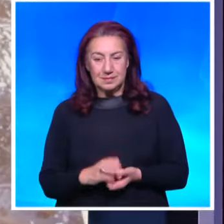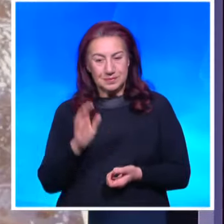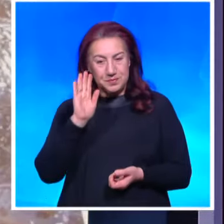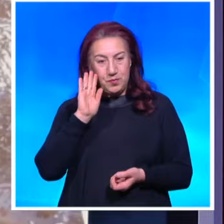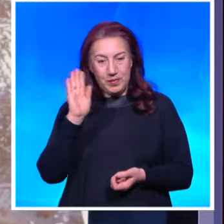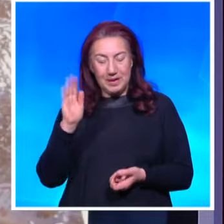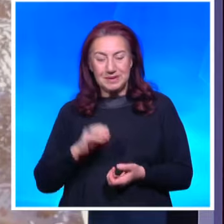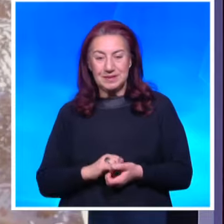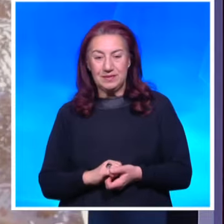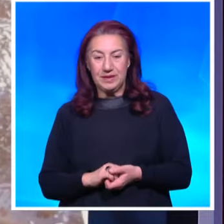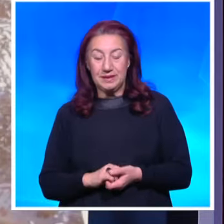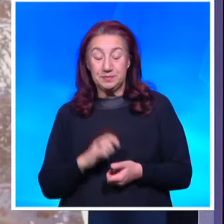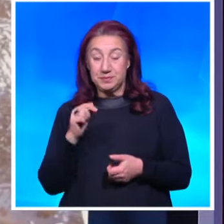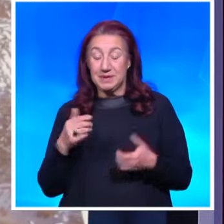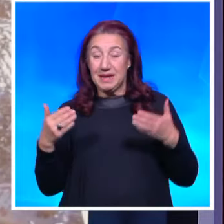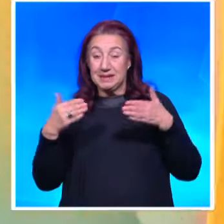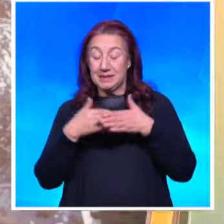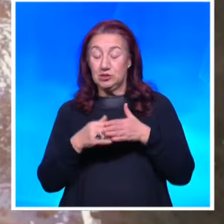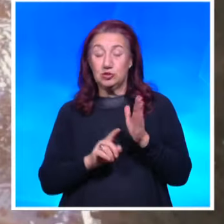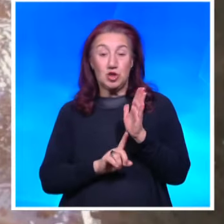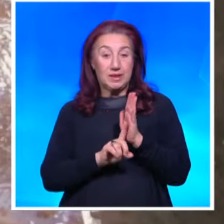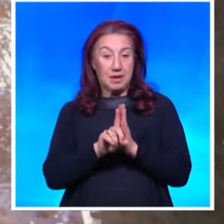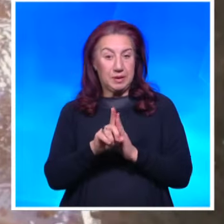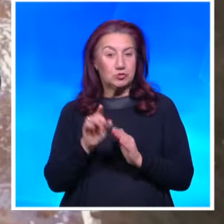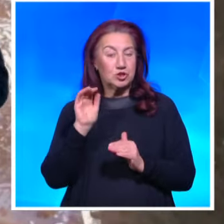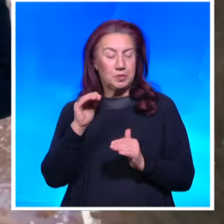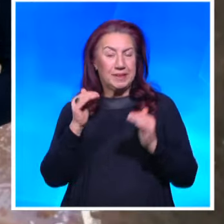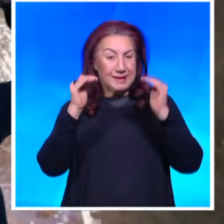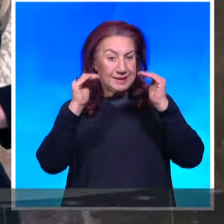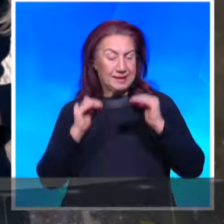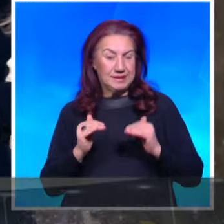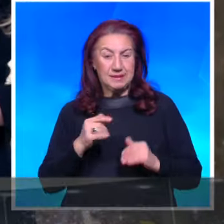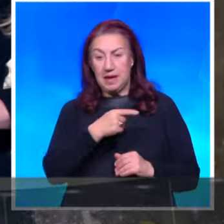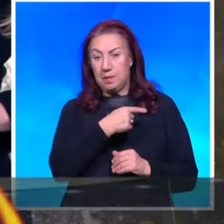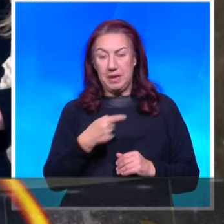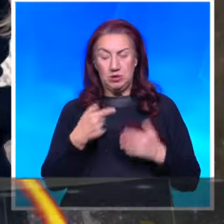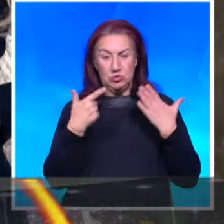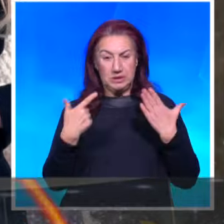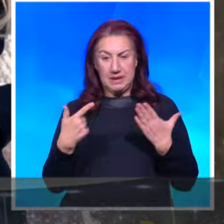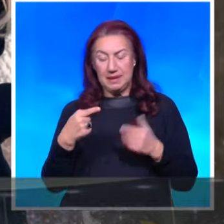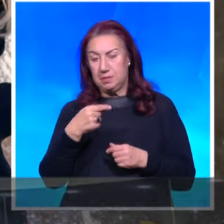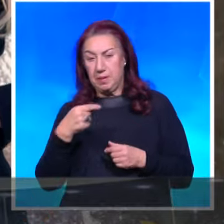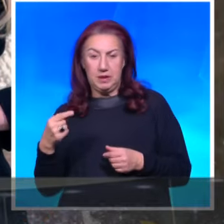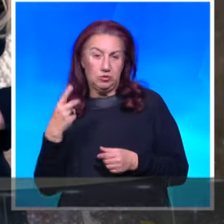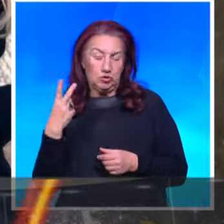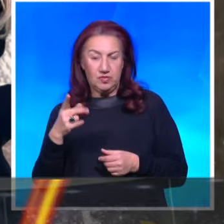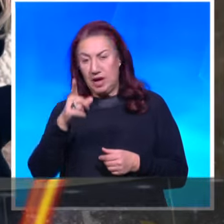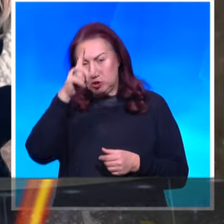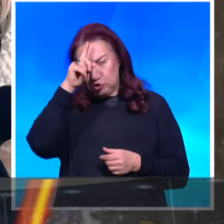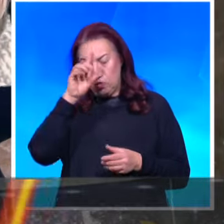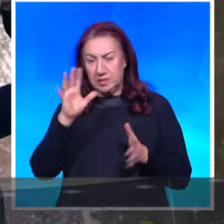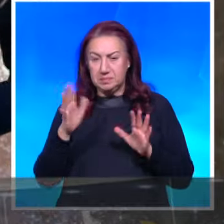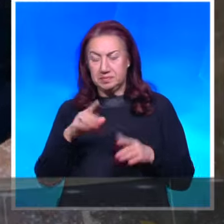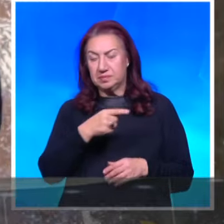здравейте и тази нощ температурите в страната ще бъдат ниски от -7 до -2° в софия около -